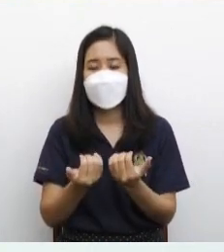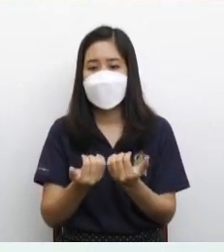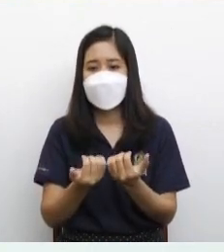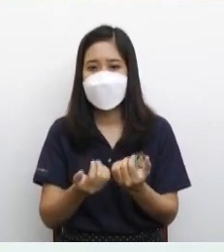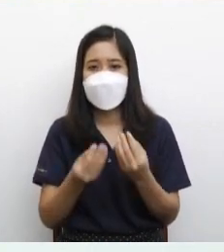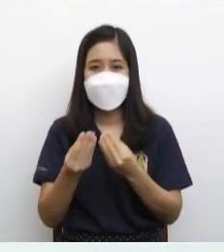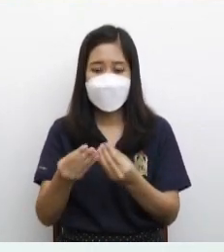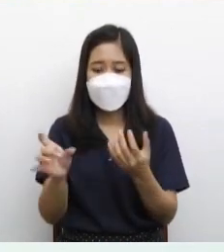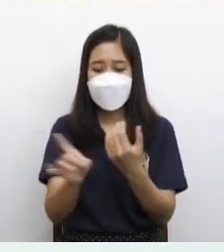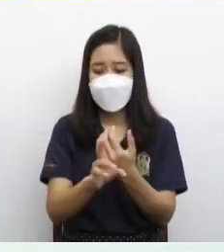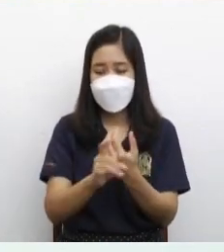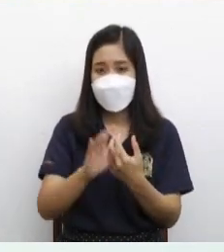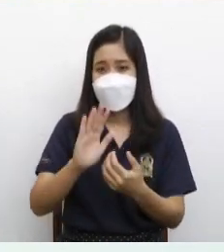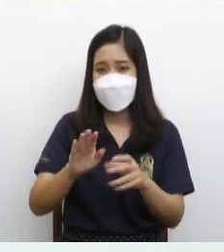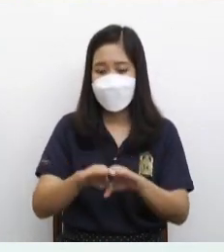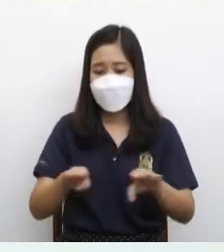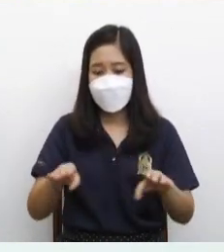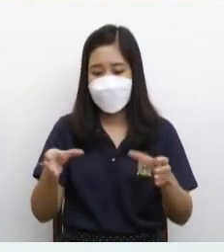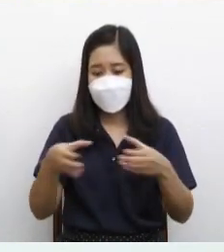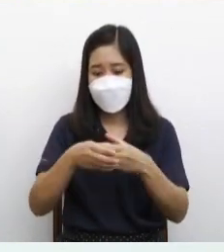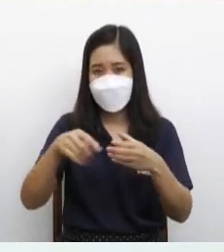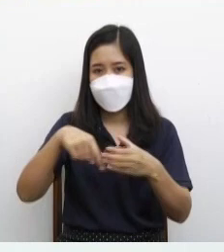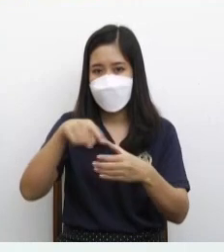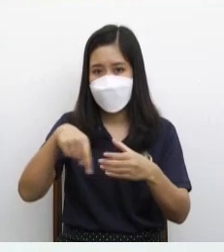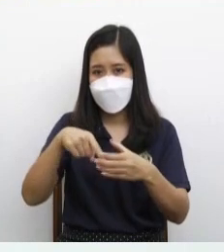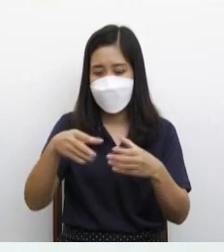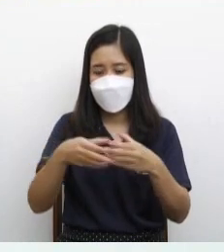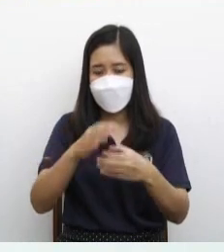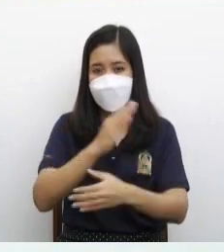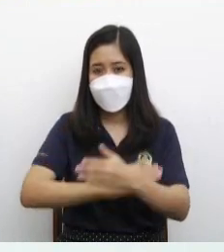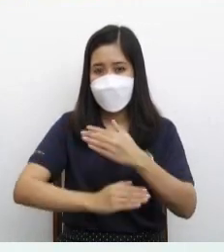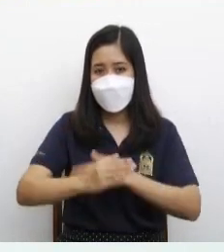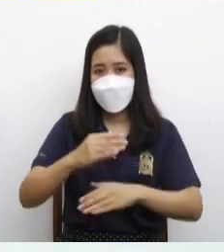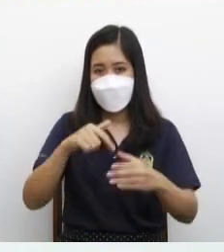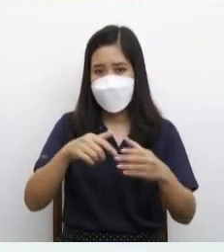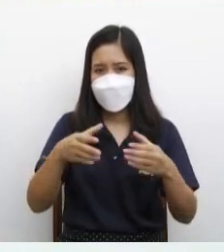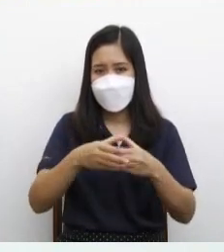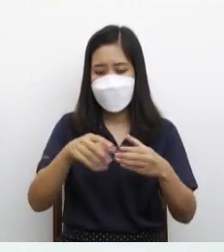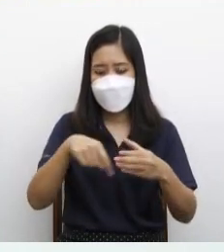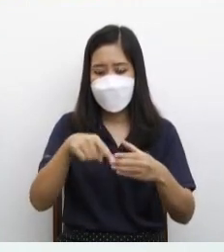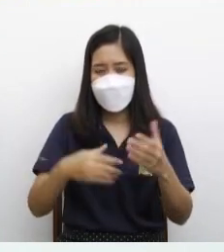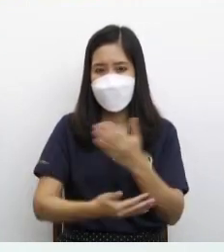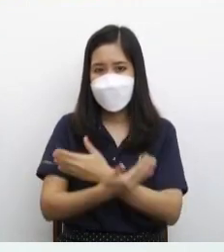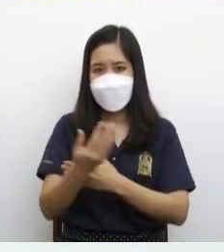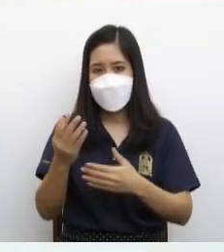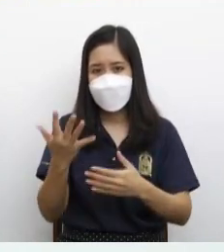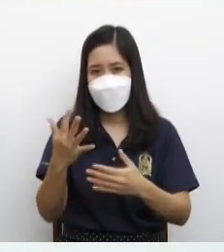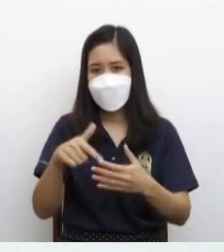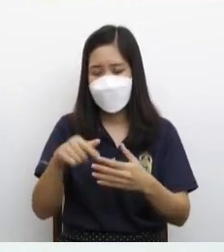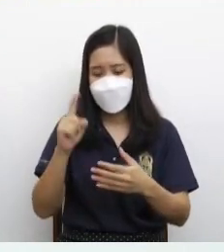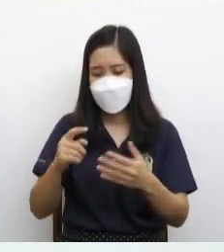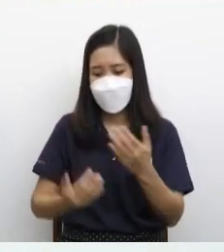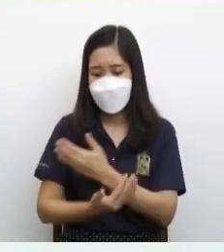เห็นสภาพใหม่ของเด็กทั้งกลุ่มด้อยโอกาสและกลุ่มที่การที่ยังมีสภาพที่ต้องได้รับการดูแลทางด้านการจัดการศึกษา